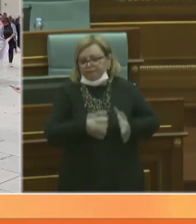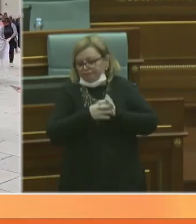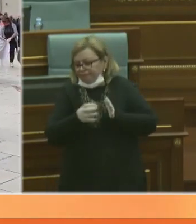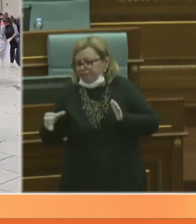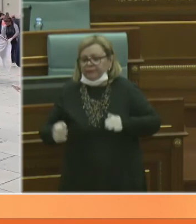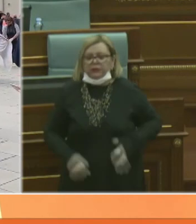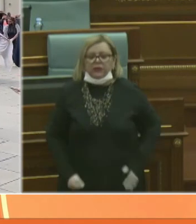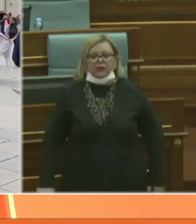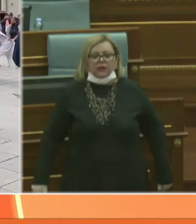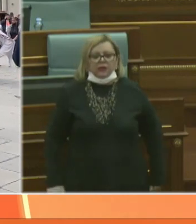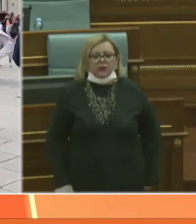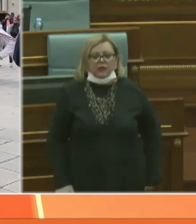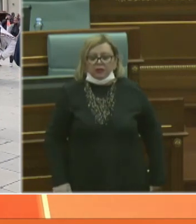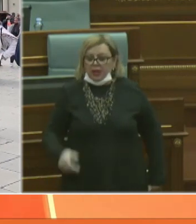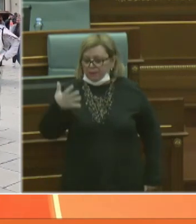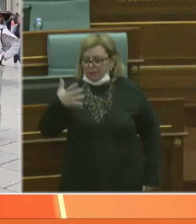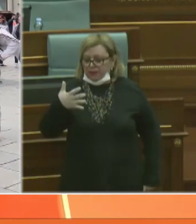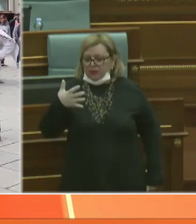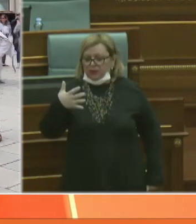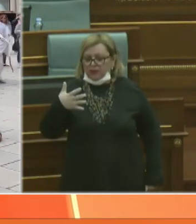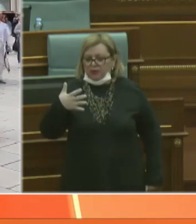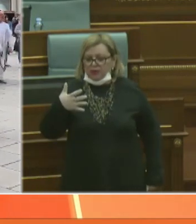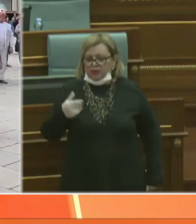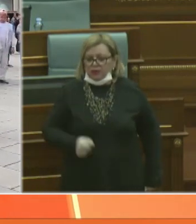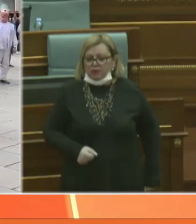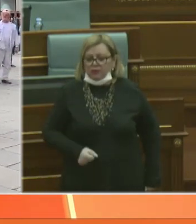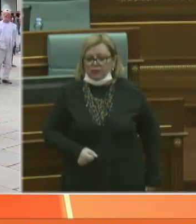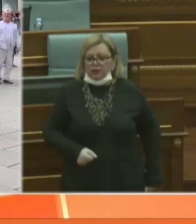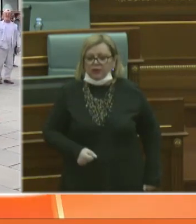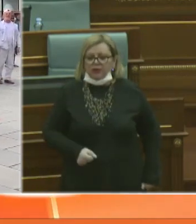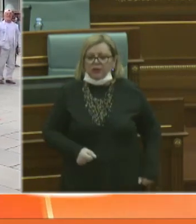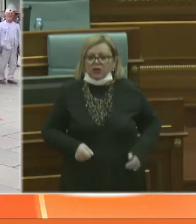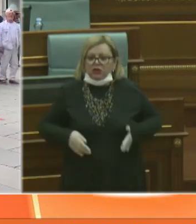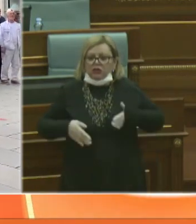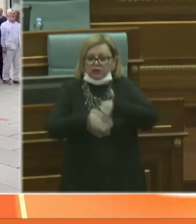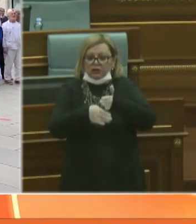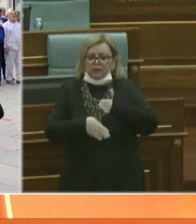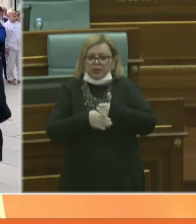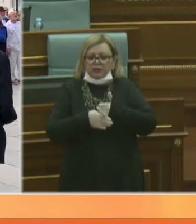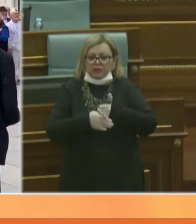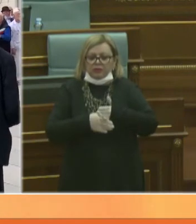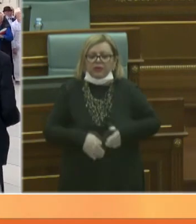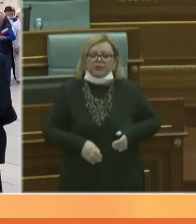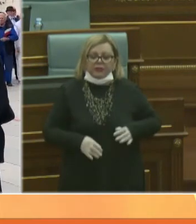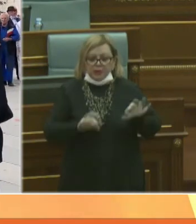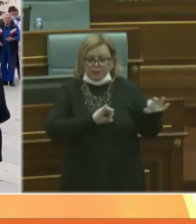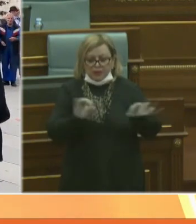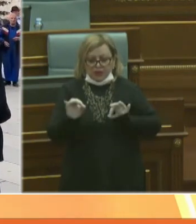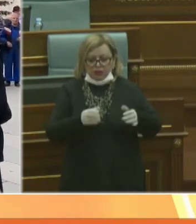radhë. Masa e pestë është për stimulim të kërkesës agregate. Këtu